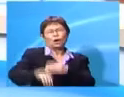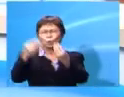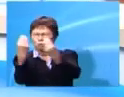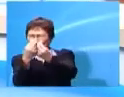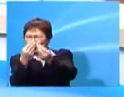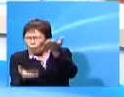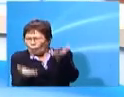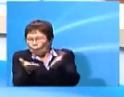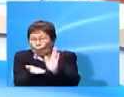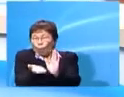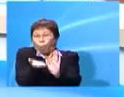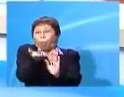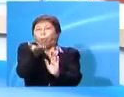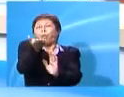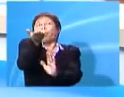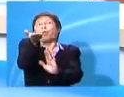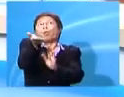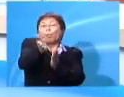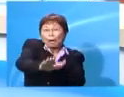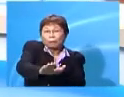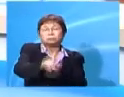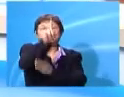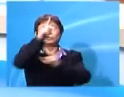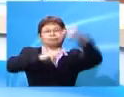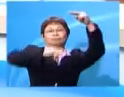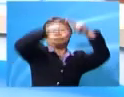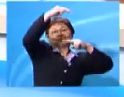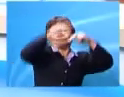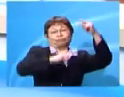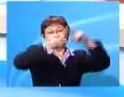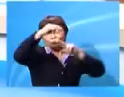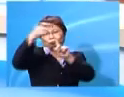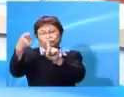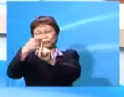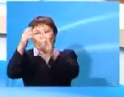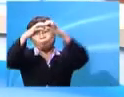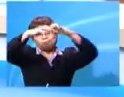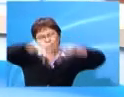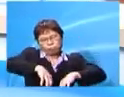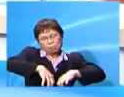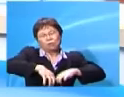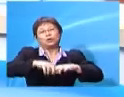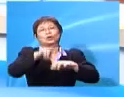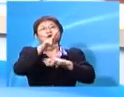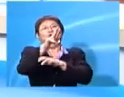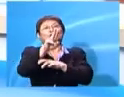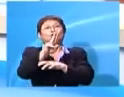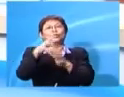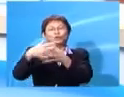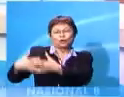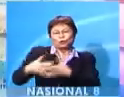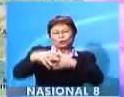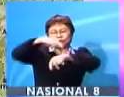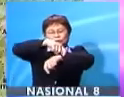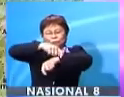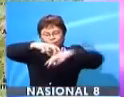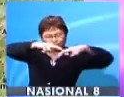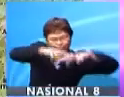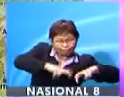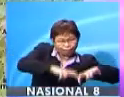itu dijangka terus meningkat manakala sebuah bangunan di Peshawar runtuh. Menurut United States Geological